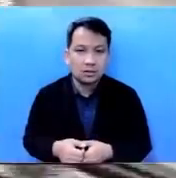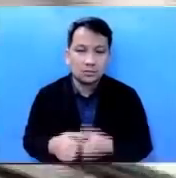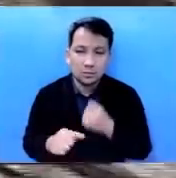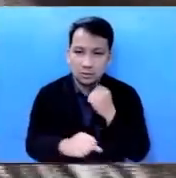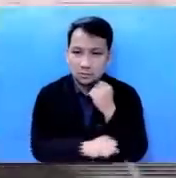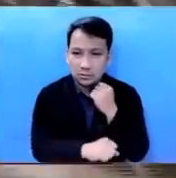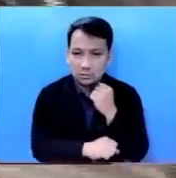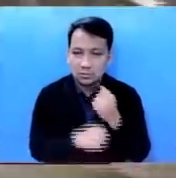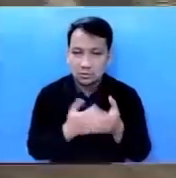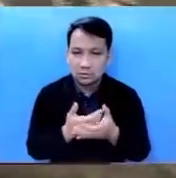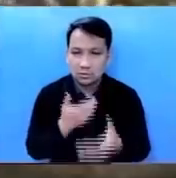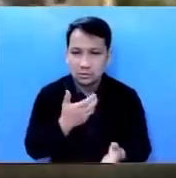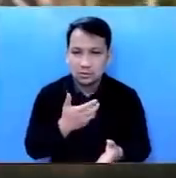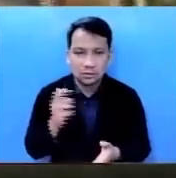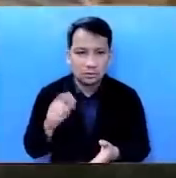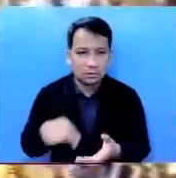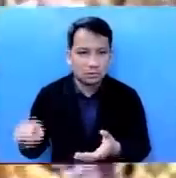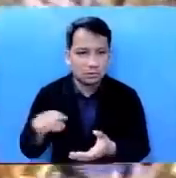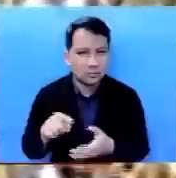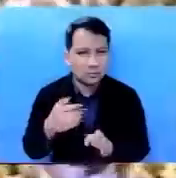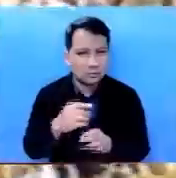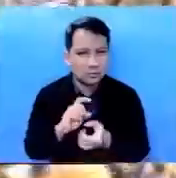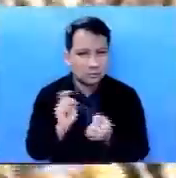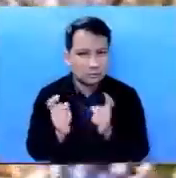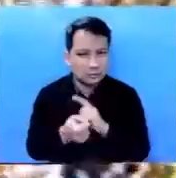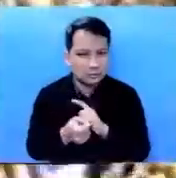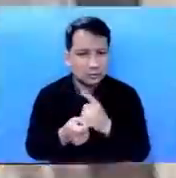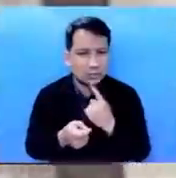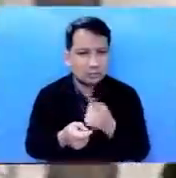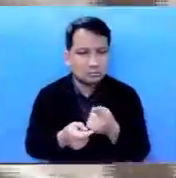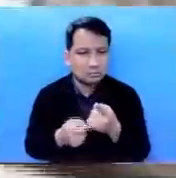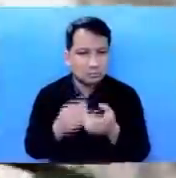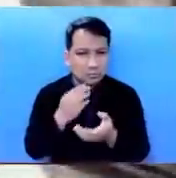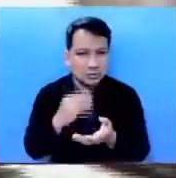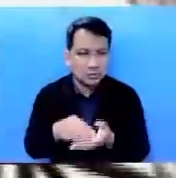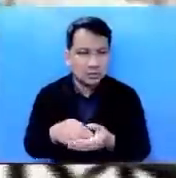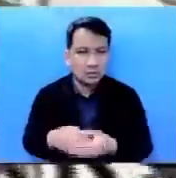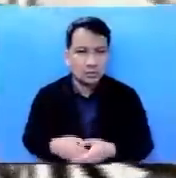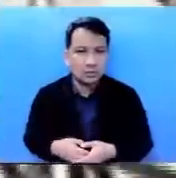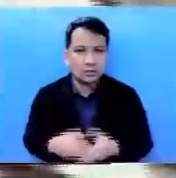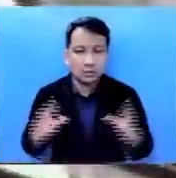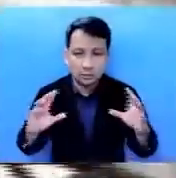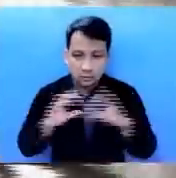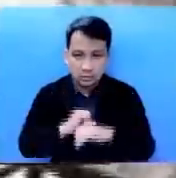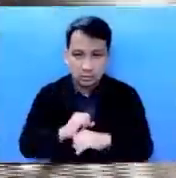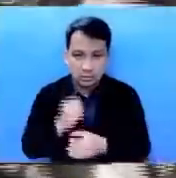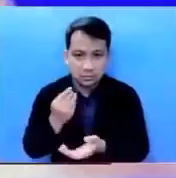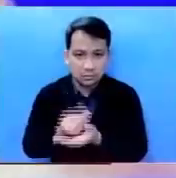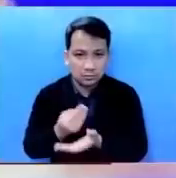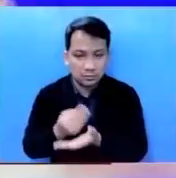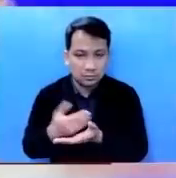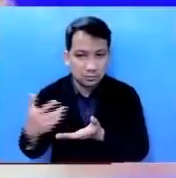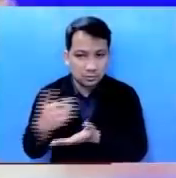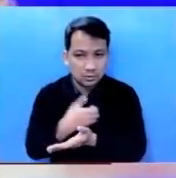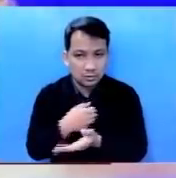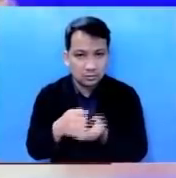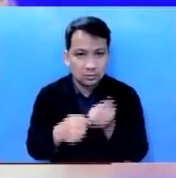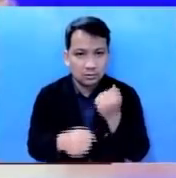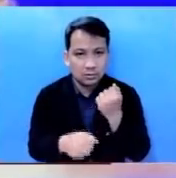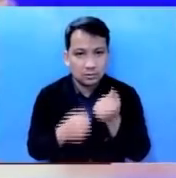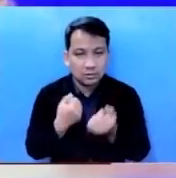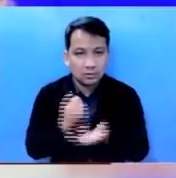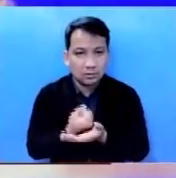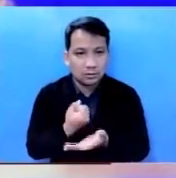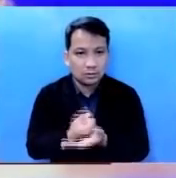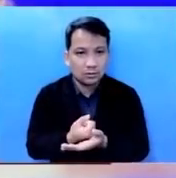ng pamilya Marcos, tila nag-iba na rin ang tono ng Pangulo. Tapos yung pera ni nakaw, eh